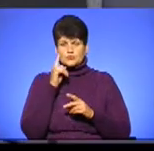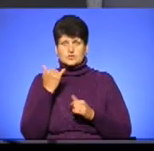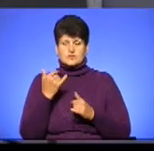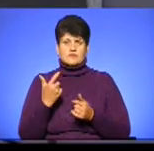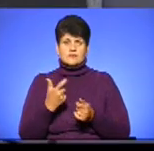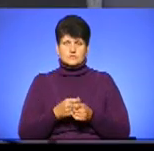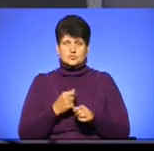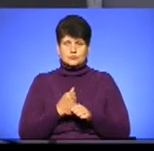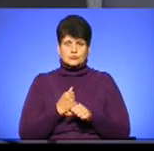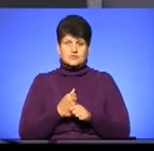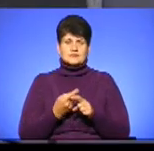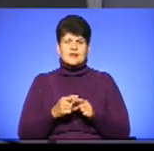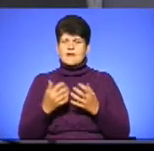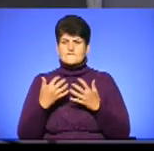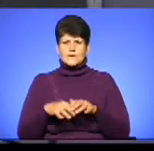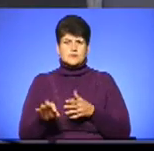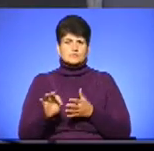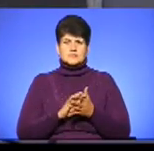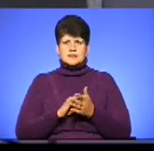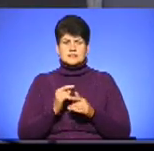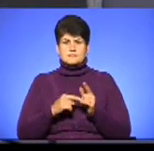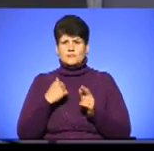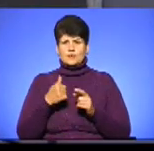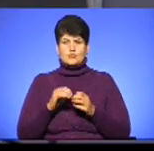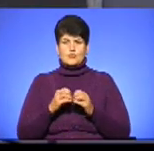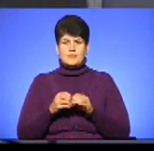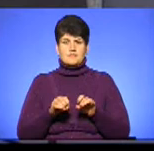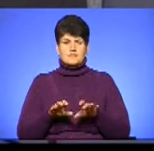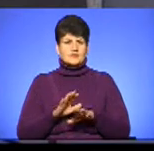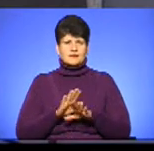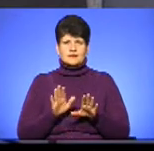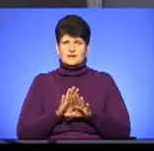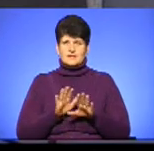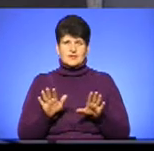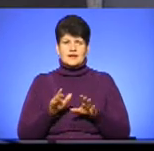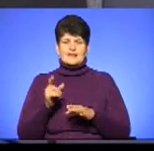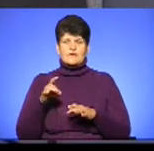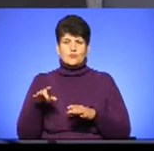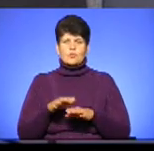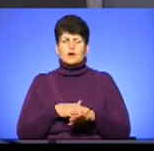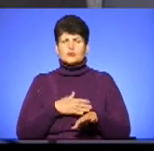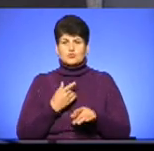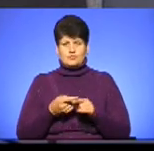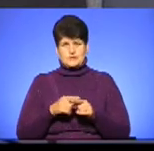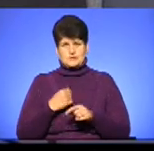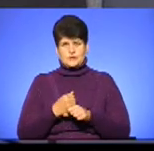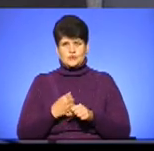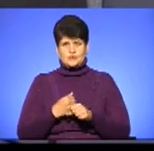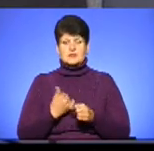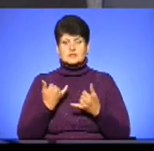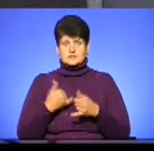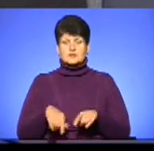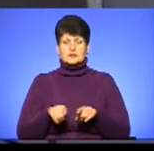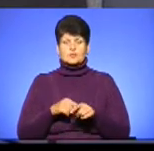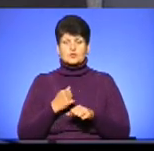провакцинували, то це автоматично зразу за півроку проблема буде розв'язана, то не цілком так. Європа з тим працювала дуже довго і працює досі. На то потрібен